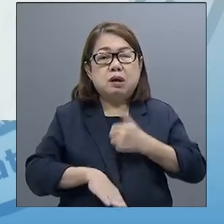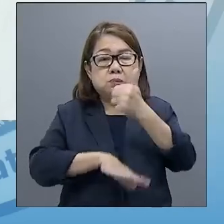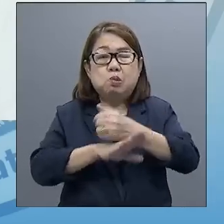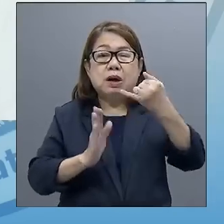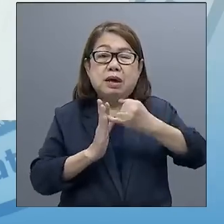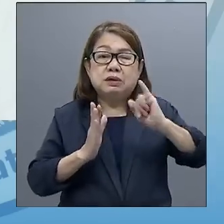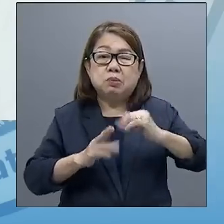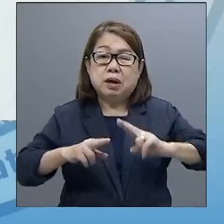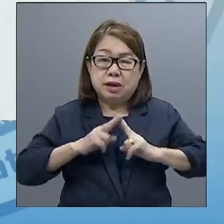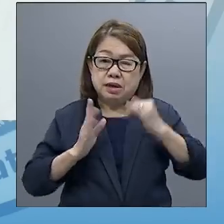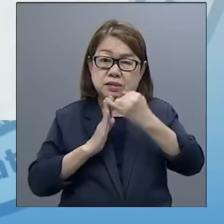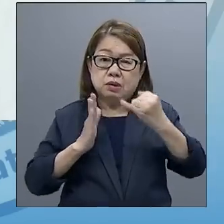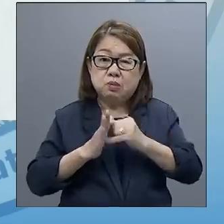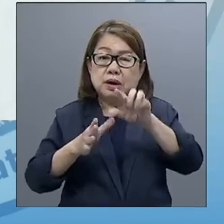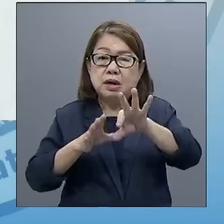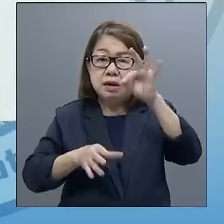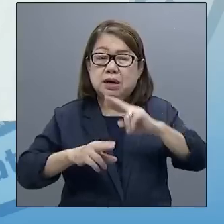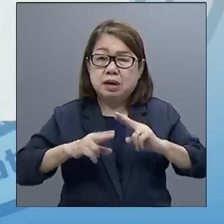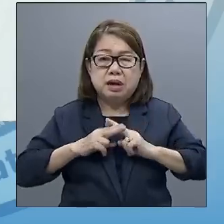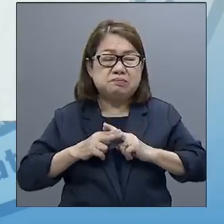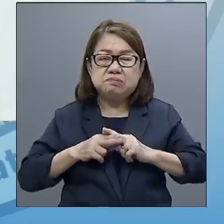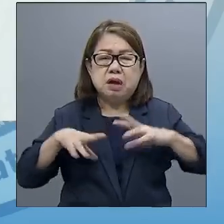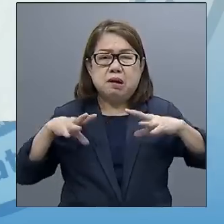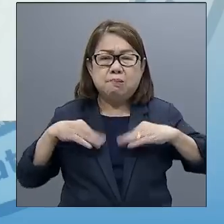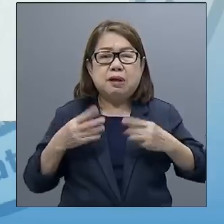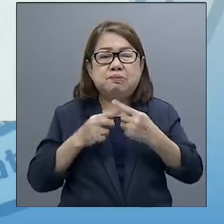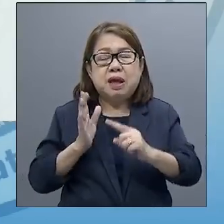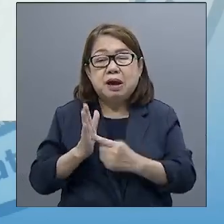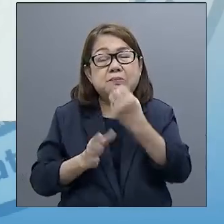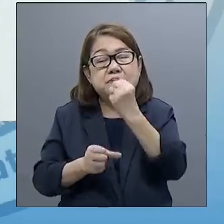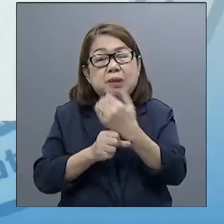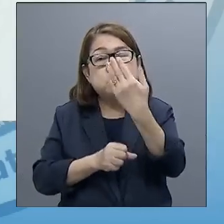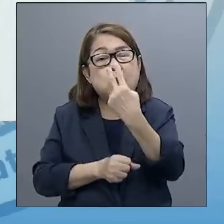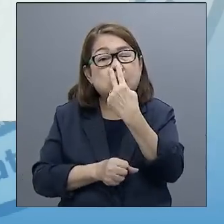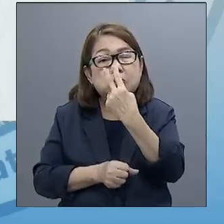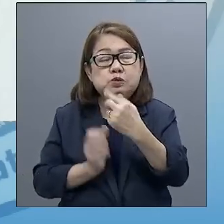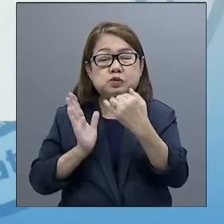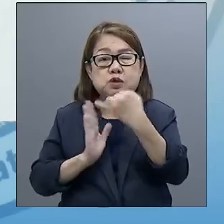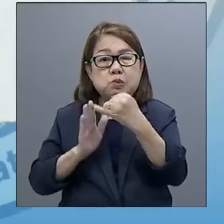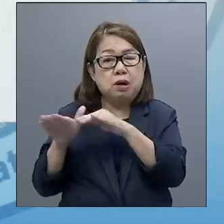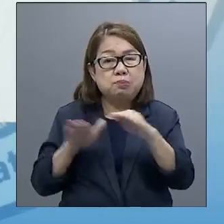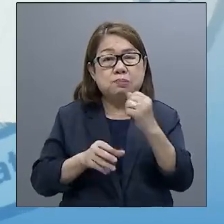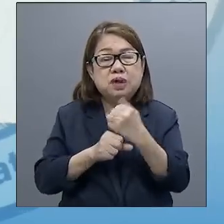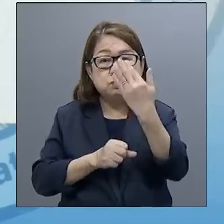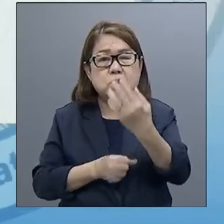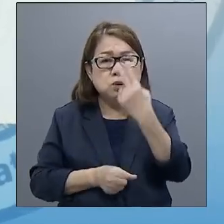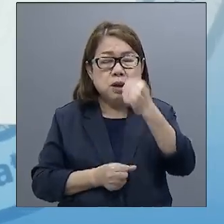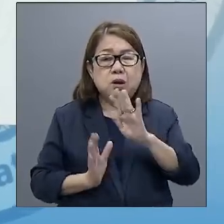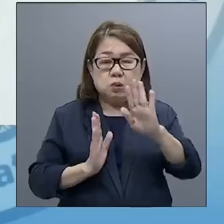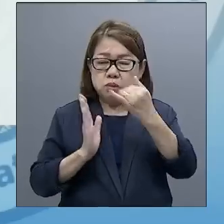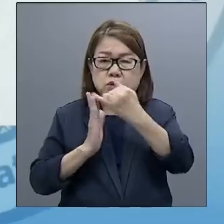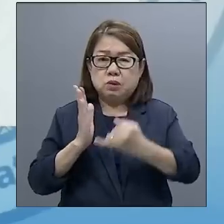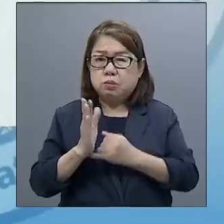ประเทศเว้นค่ะเว้นแต่จะเริ่มนำร่องในจังหวัดที่มีความพร้อมนั่นเพราะว่าบริบทสังคมของแต่ละพื้นที่ต่างกัน